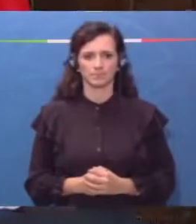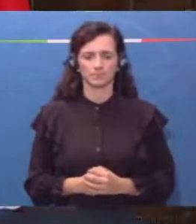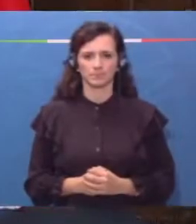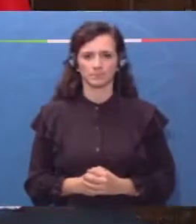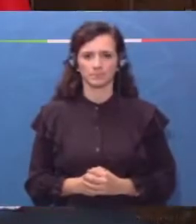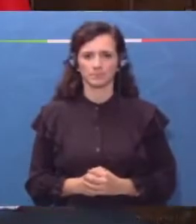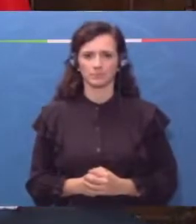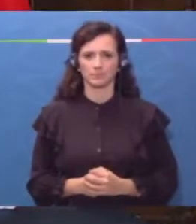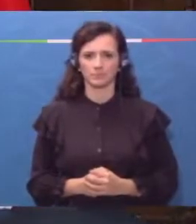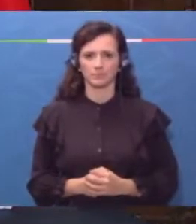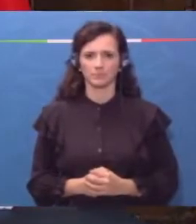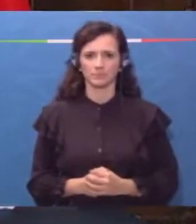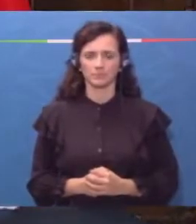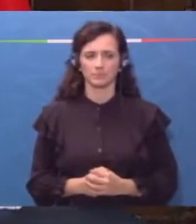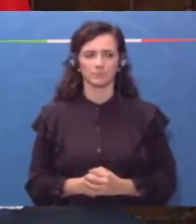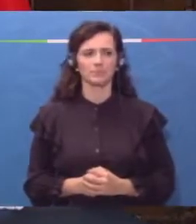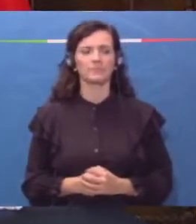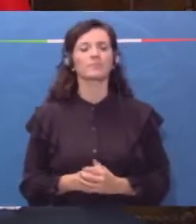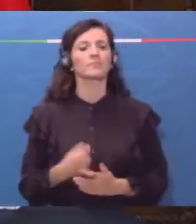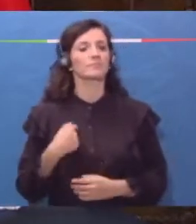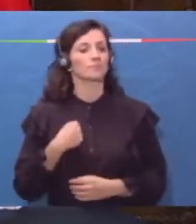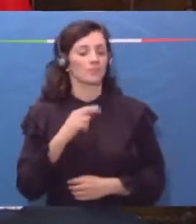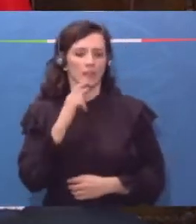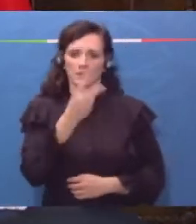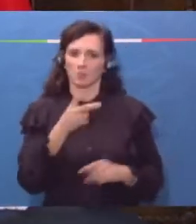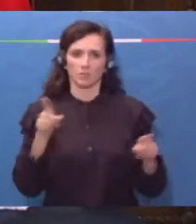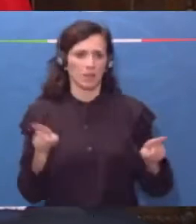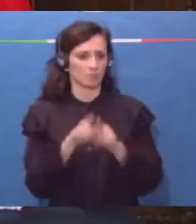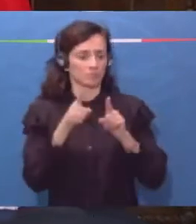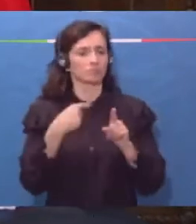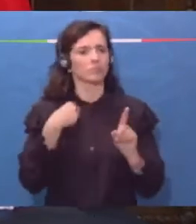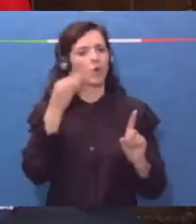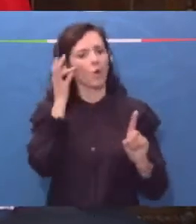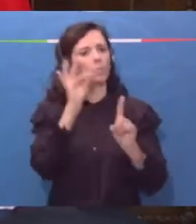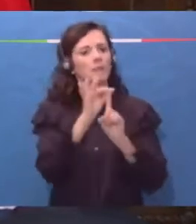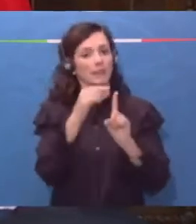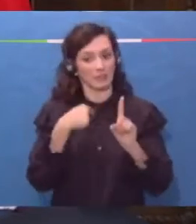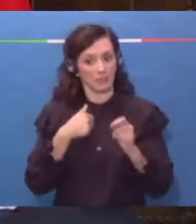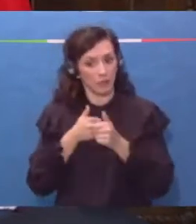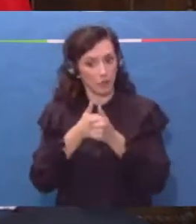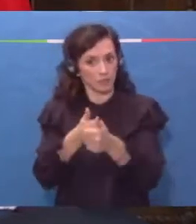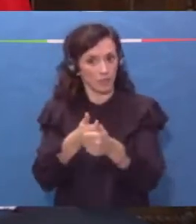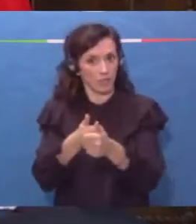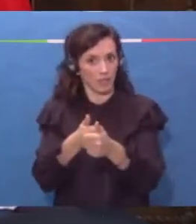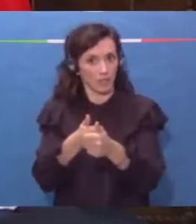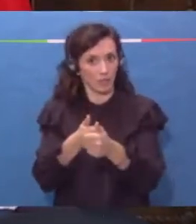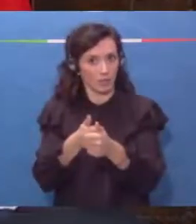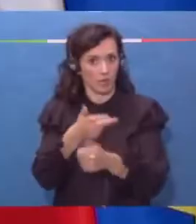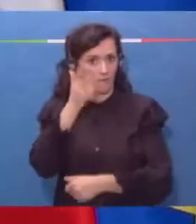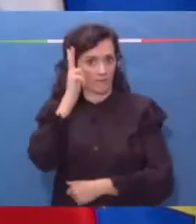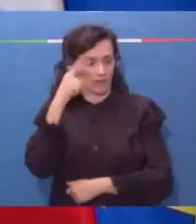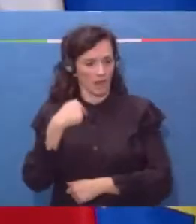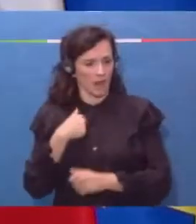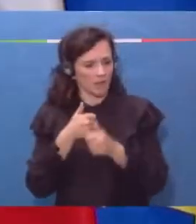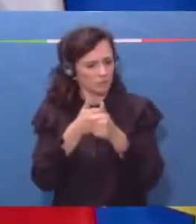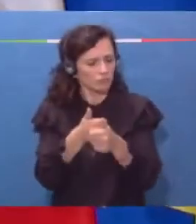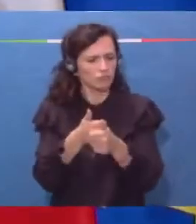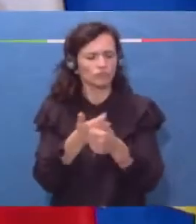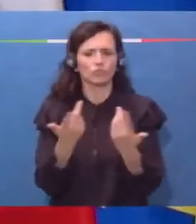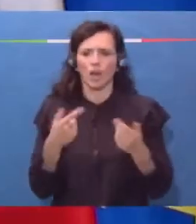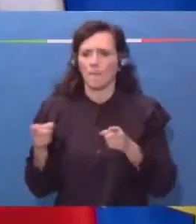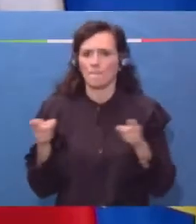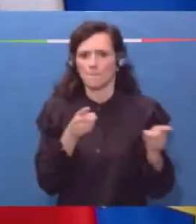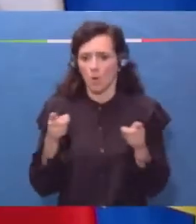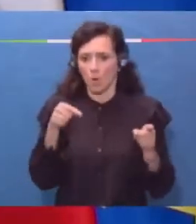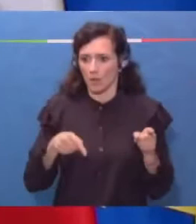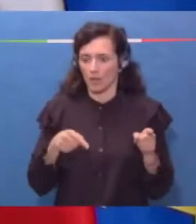L'obiettivo che noi perseguiamo, risposta da parte mia, l'obiettivo che perseguiamo è questo, è il momento in cui che stiamo vivendo, in cui